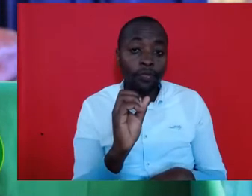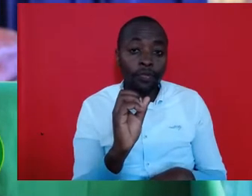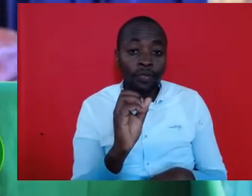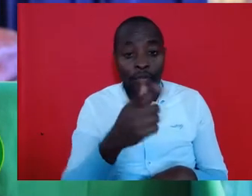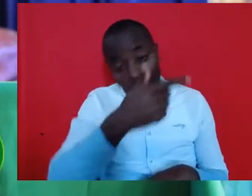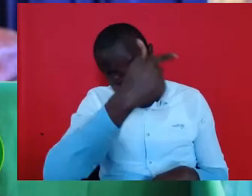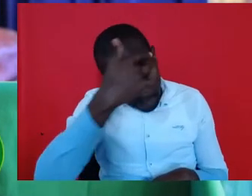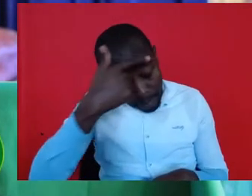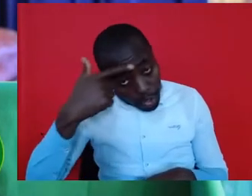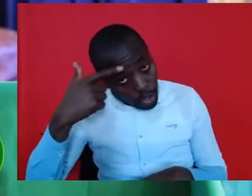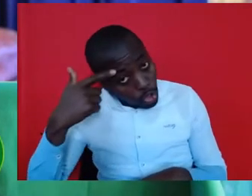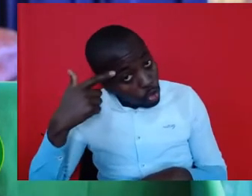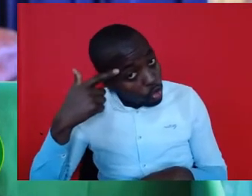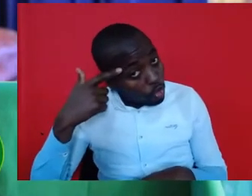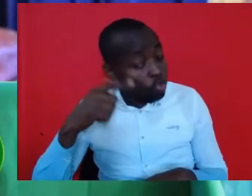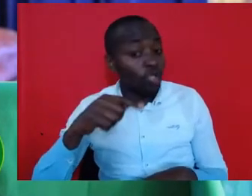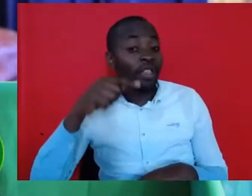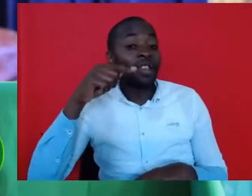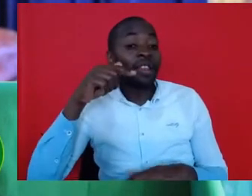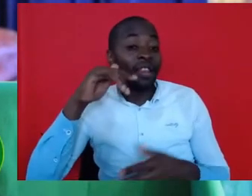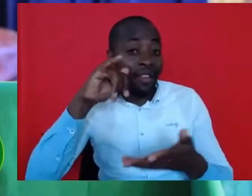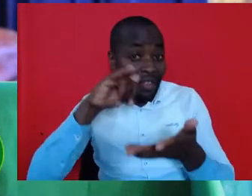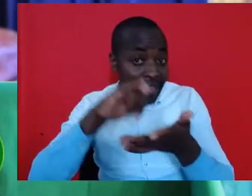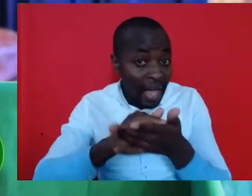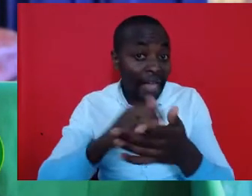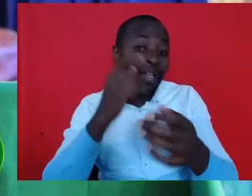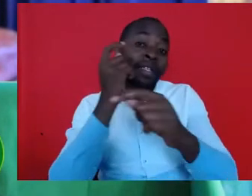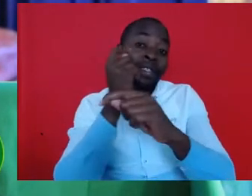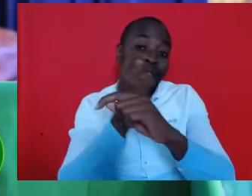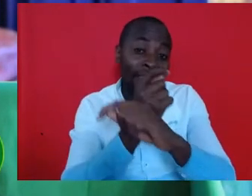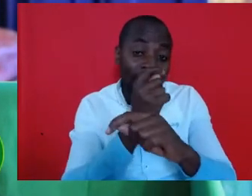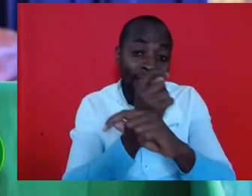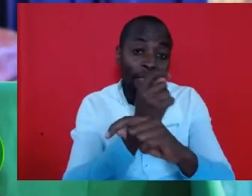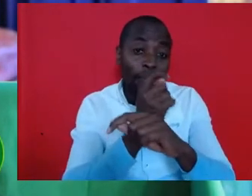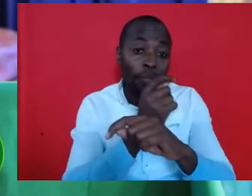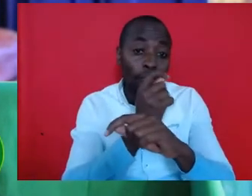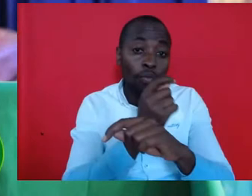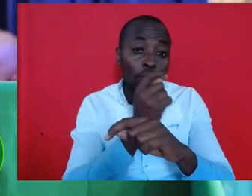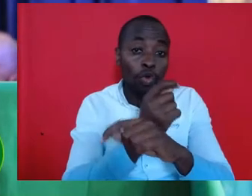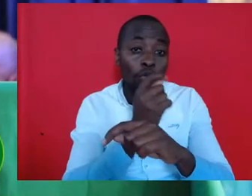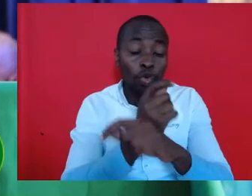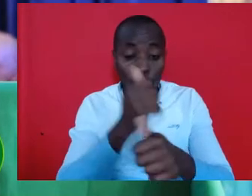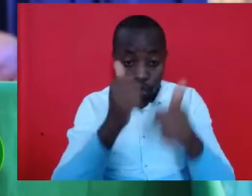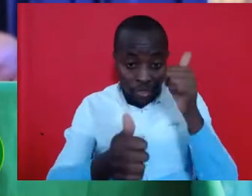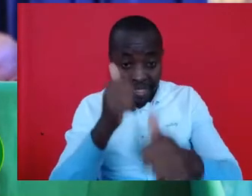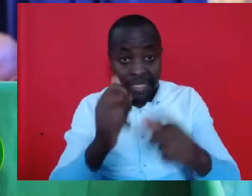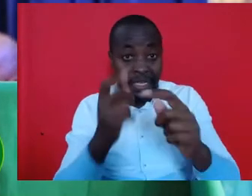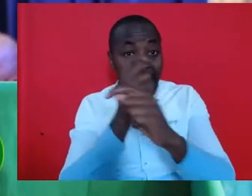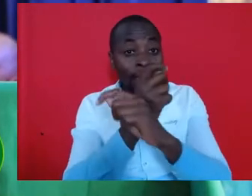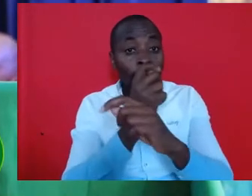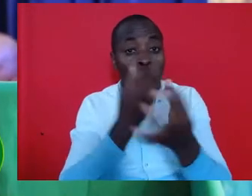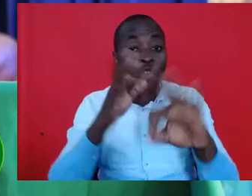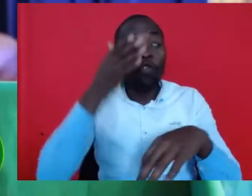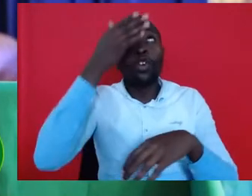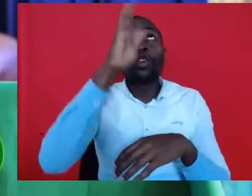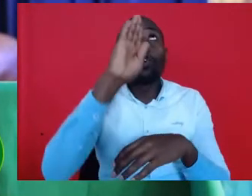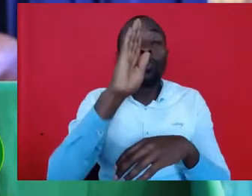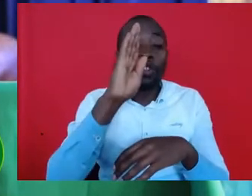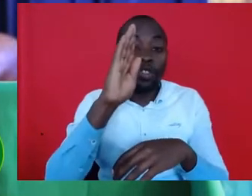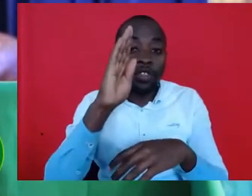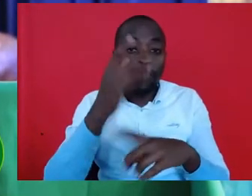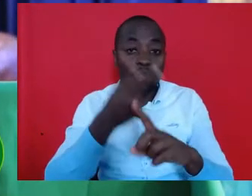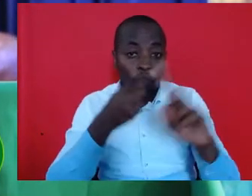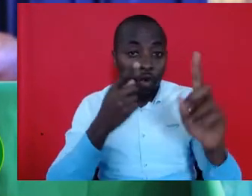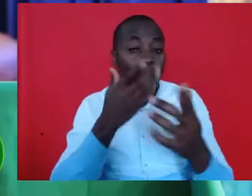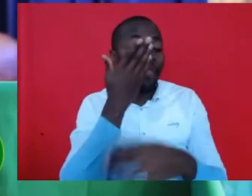Ni kwa sababu lile jumba na lile kile kikao ambacho ni mandhari yangu, na kutoka